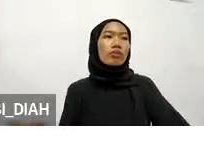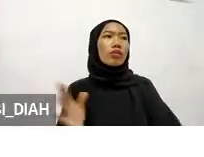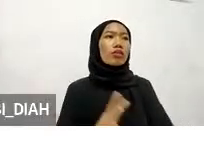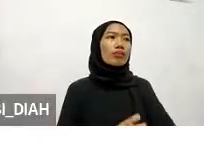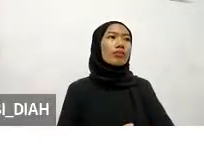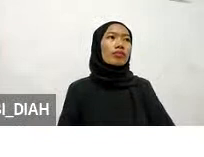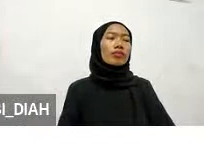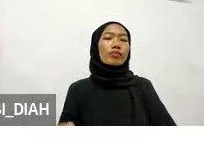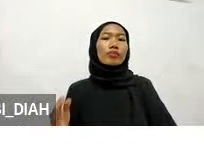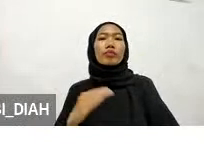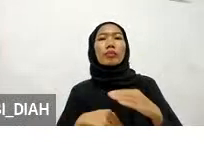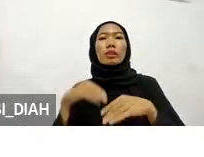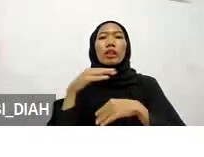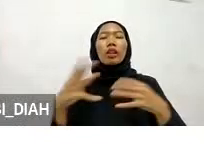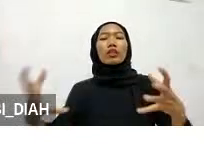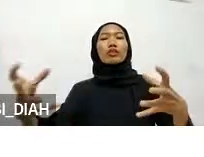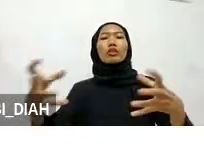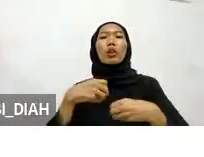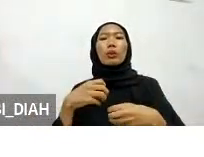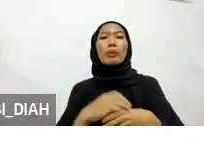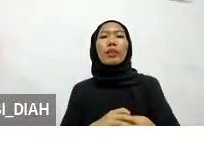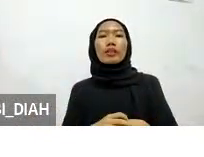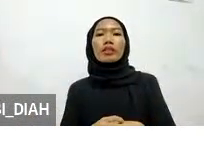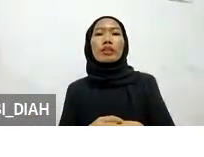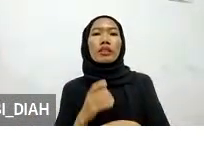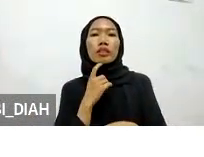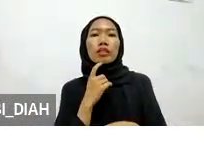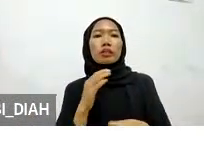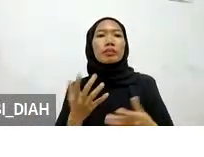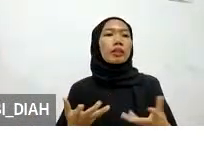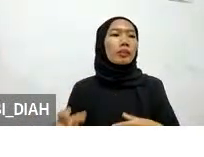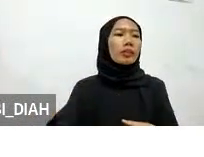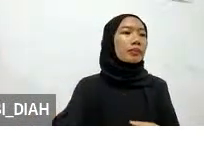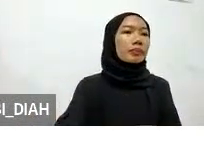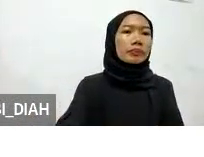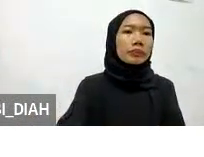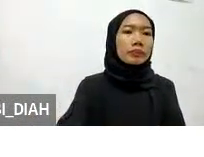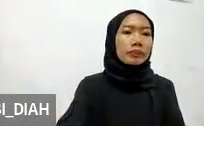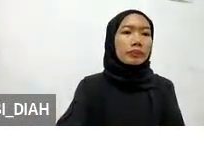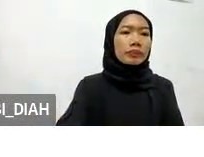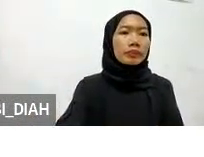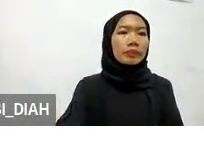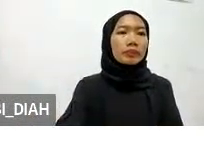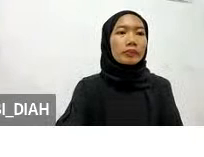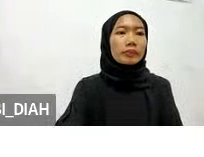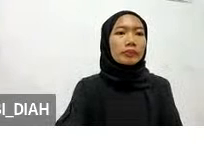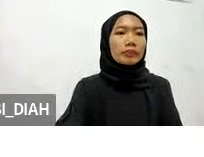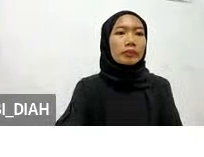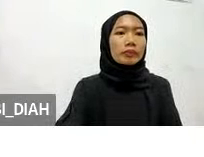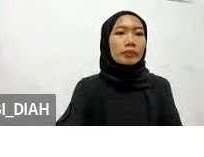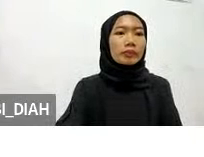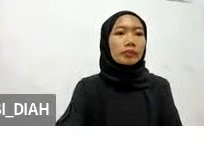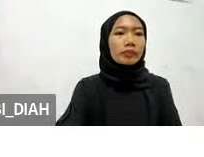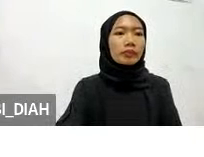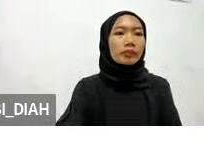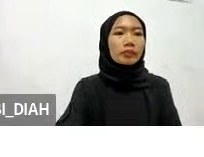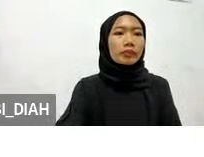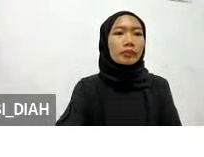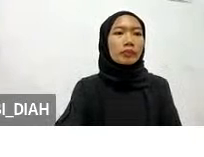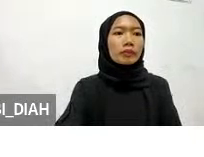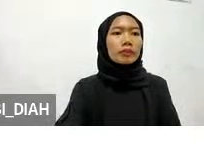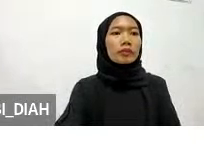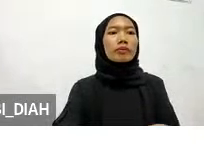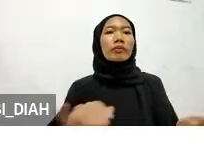financing coverage ya. Tadi Bu Dr. menyampaikan terkait nasional itu coverage seperti apa JKN, kemudian bagaimana local government. Karena